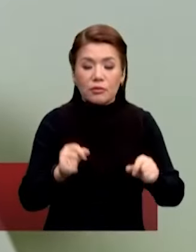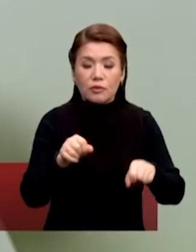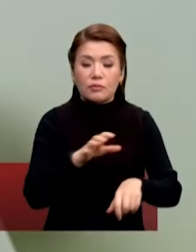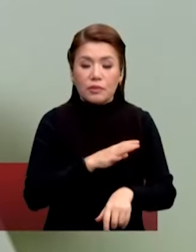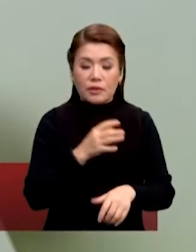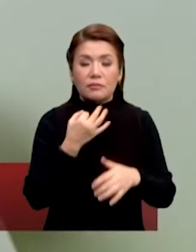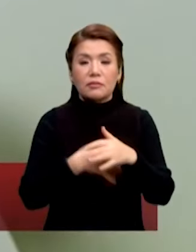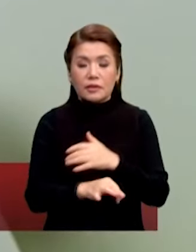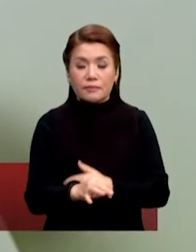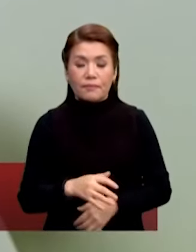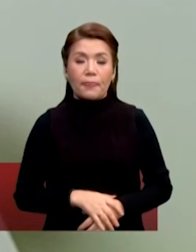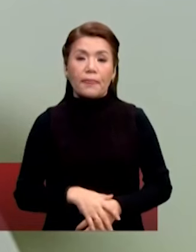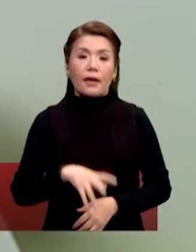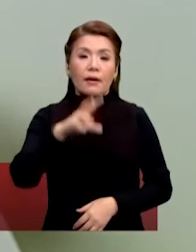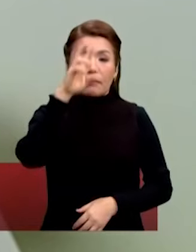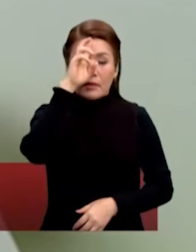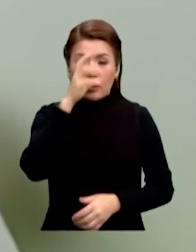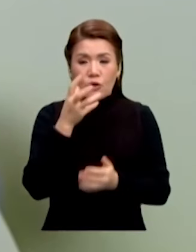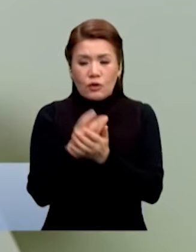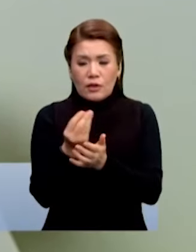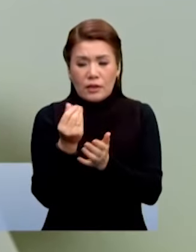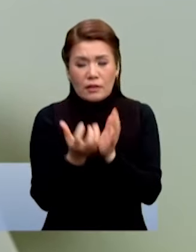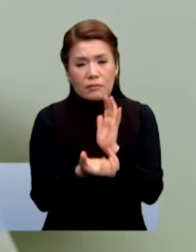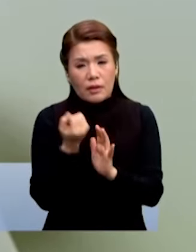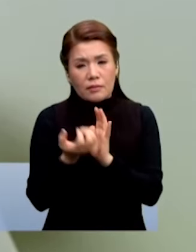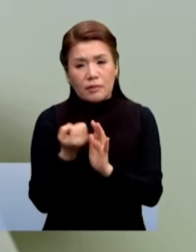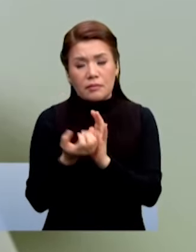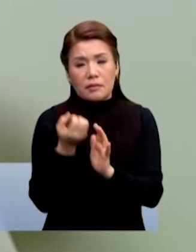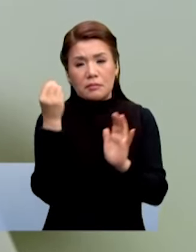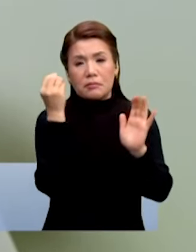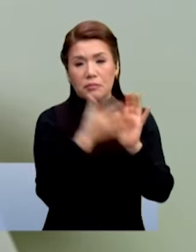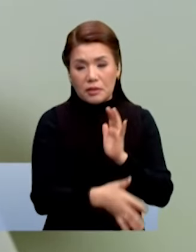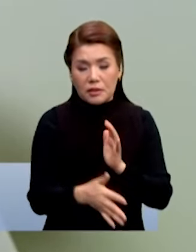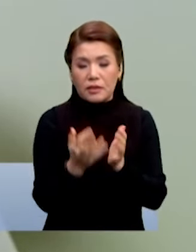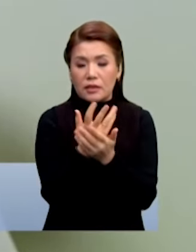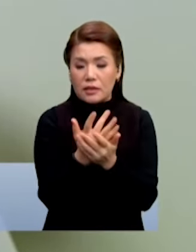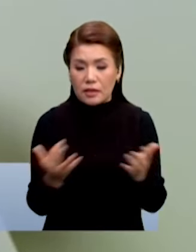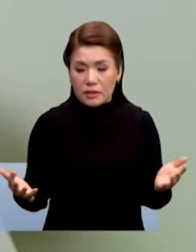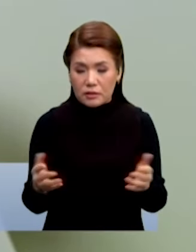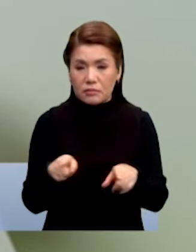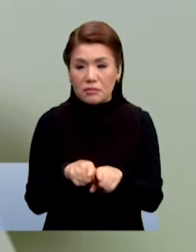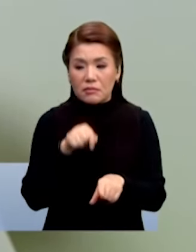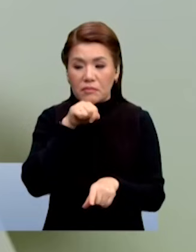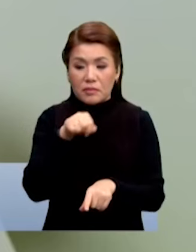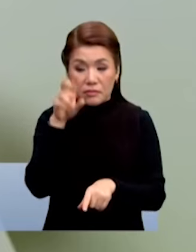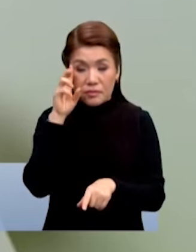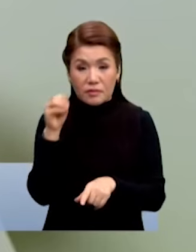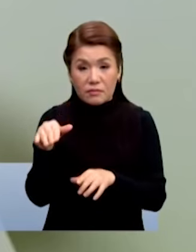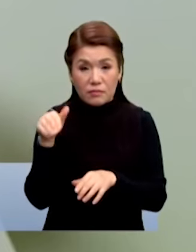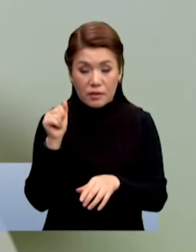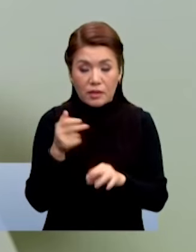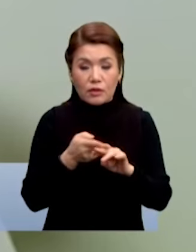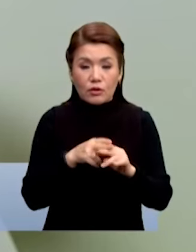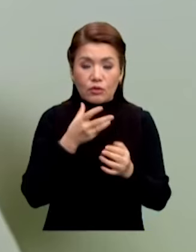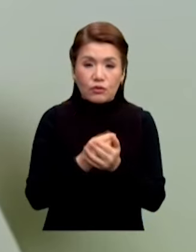Үкімет өзінің жағы ұлттық қордан ұлғи трансферт ала беру, барлық шығындарды осы арқылы қаржыландыру, ішкі